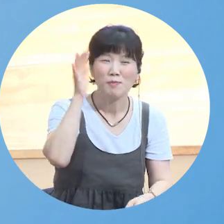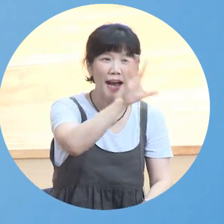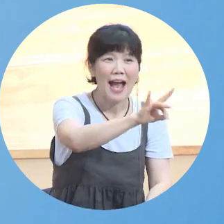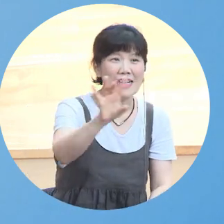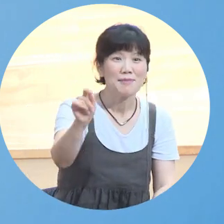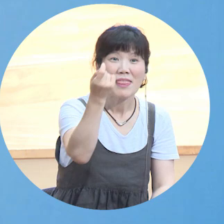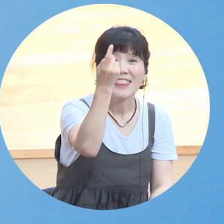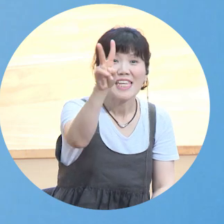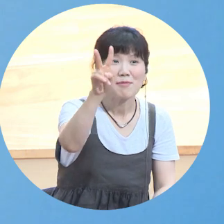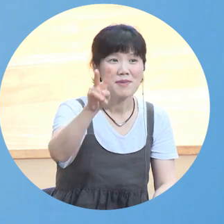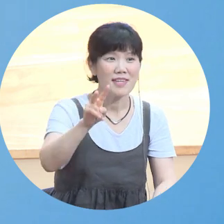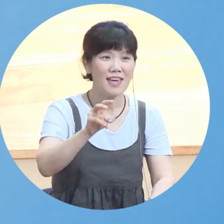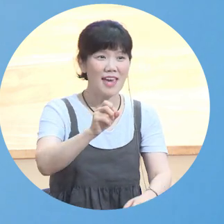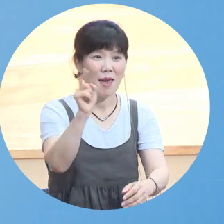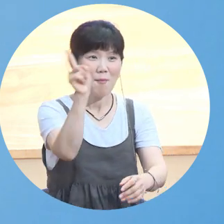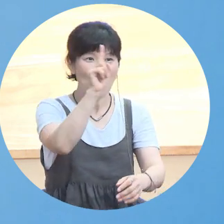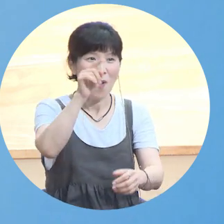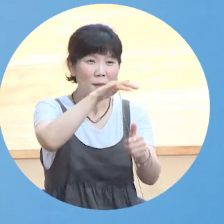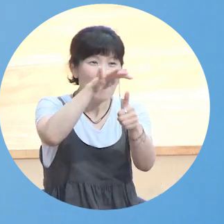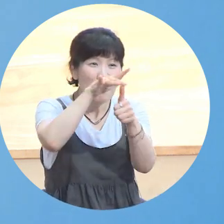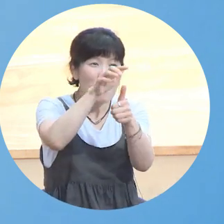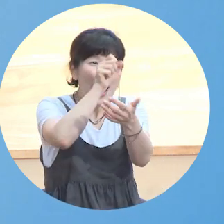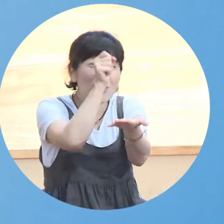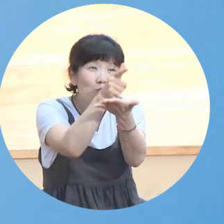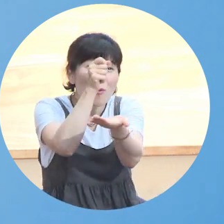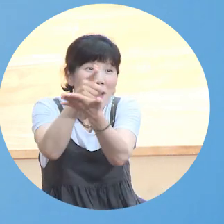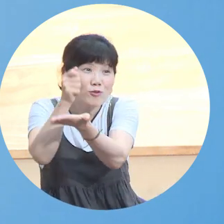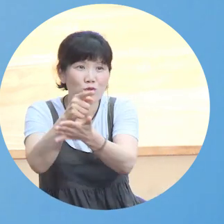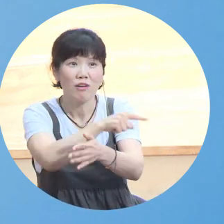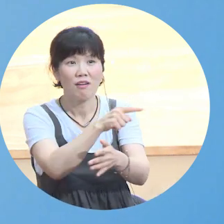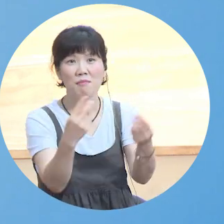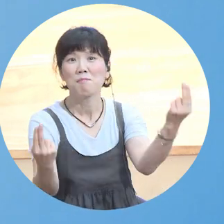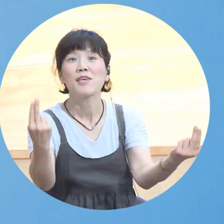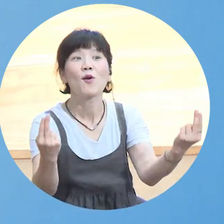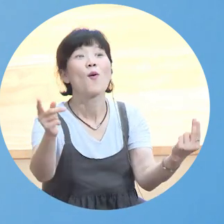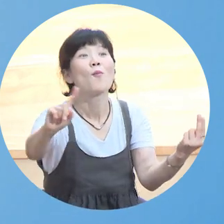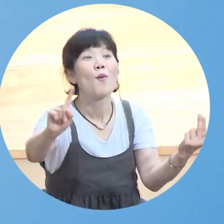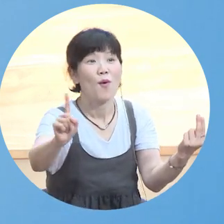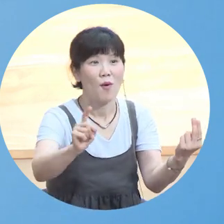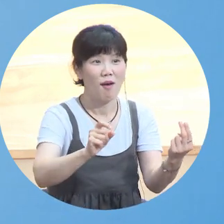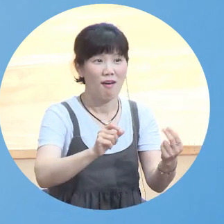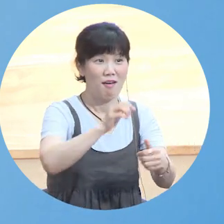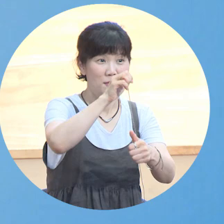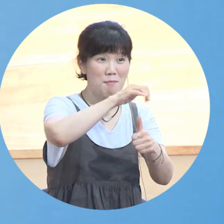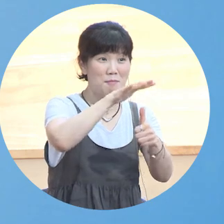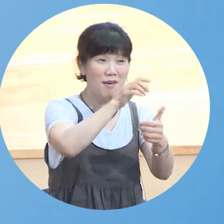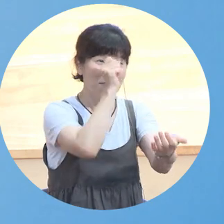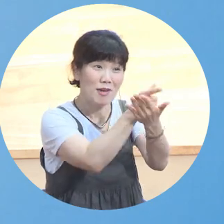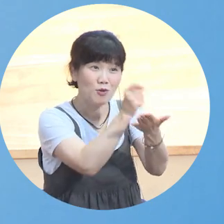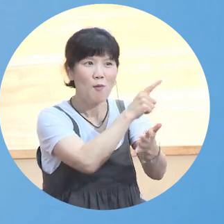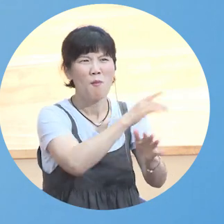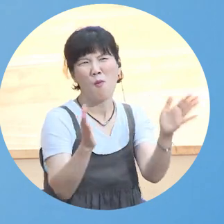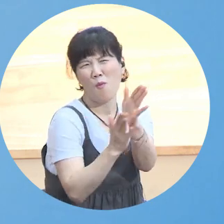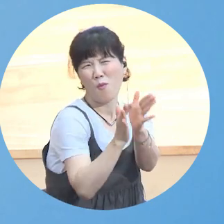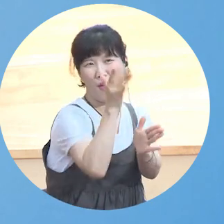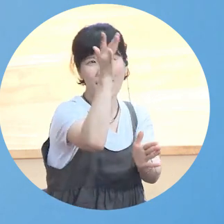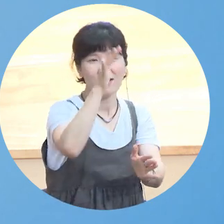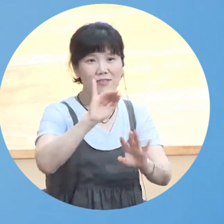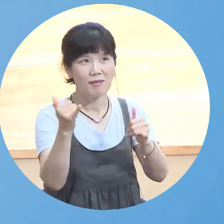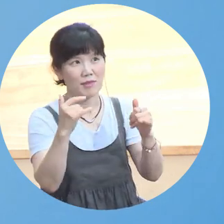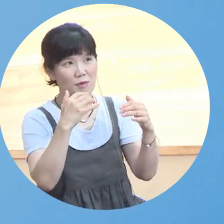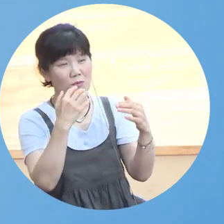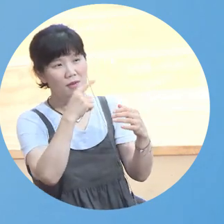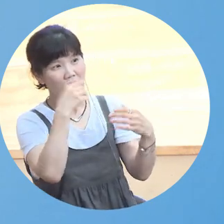다릅니까 화려하게 로 말하면 마시기 훨씬 더 화려하죠 뭐 사람들 혼을 서버 빼놓기 에마 합당한